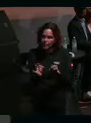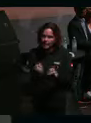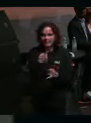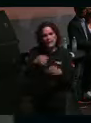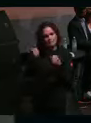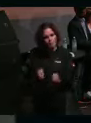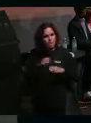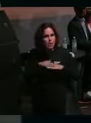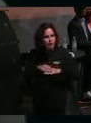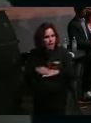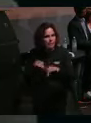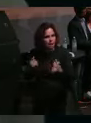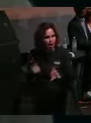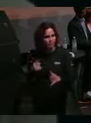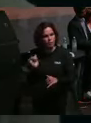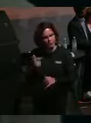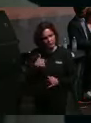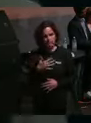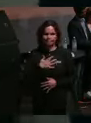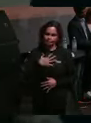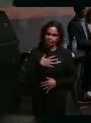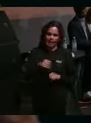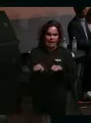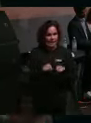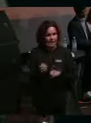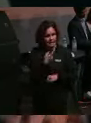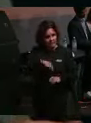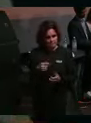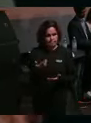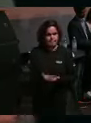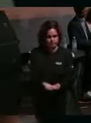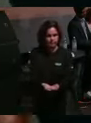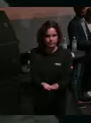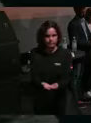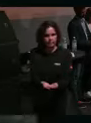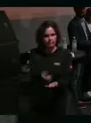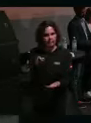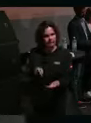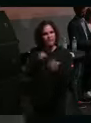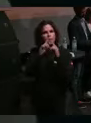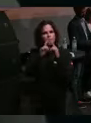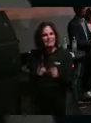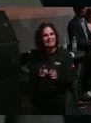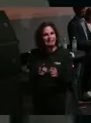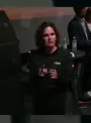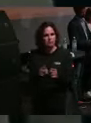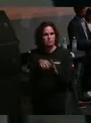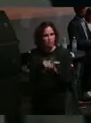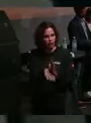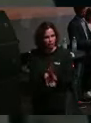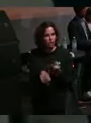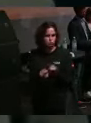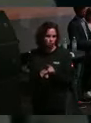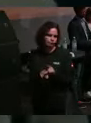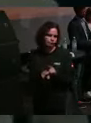plan. Og sånn sett så jeg jo glad for at vi I regjering la frem nettopp en forpliktende plan som ble stemt ned.